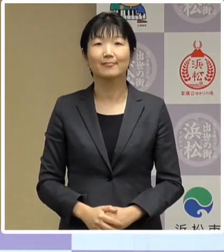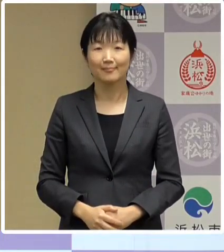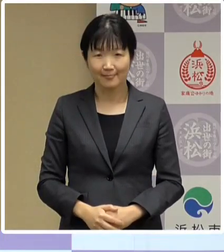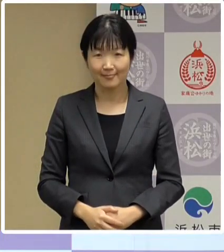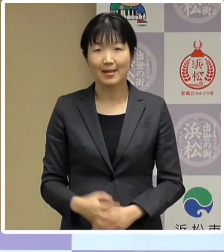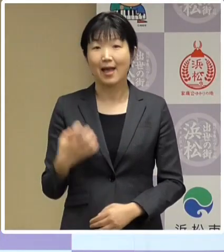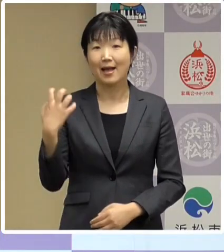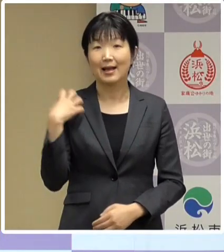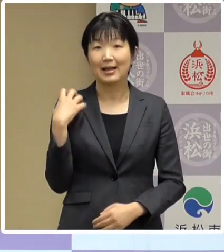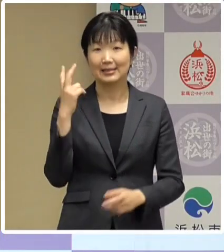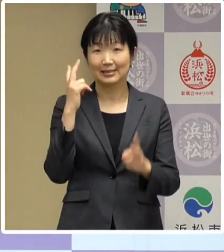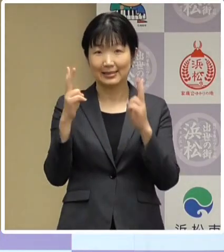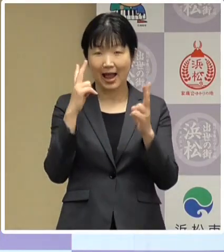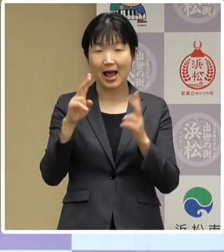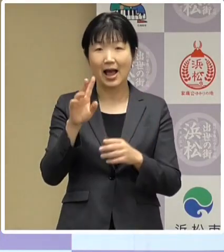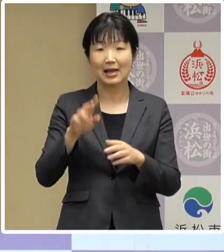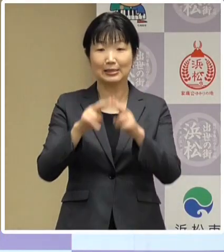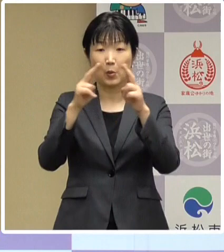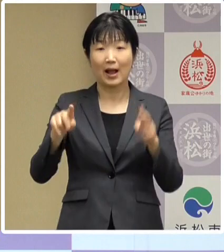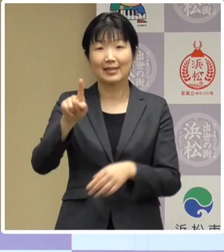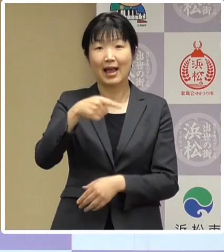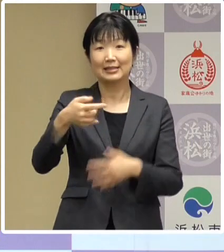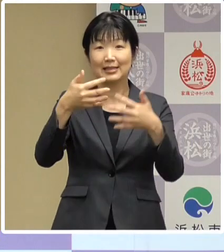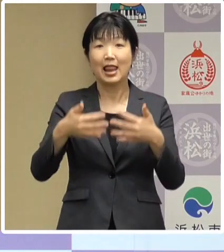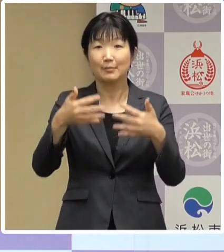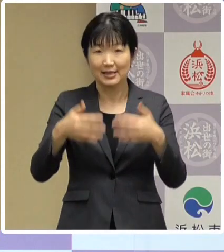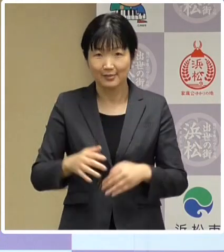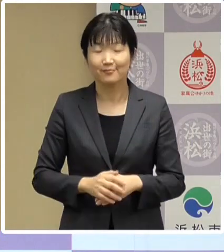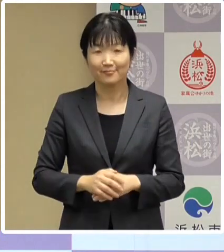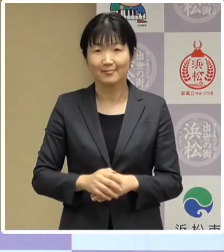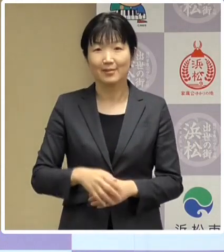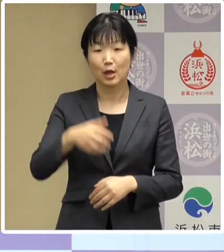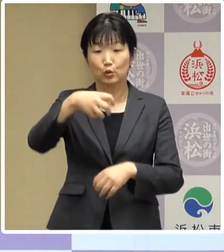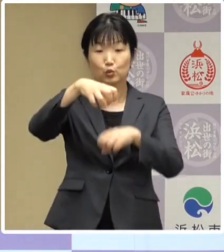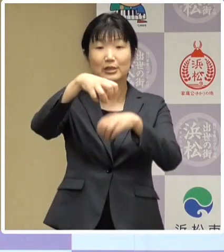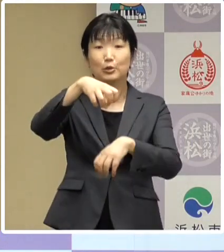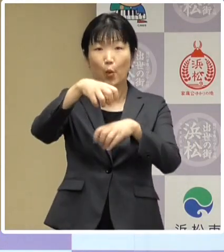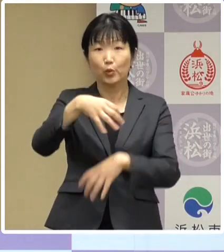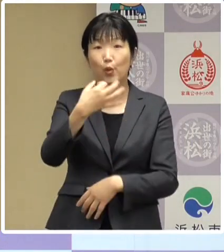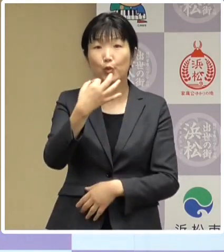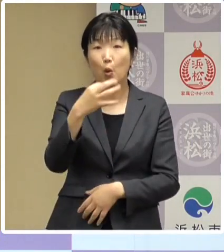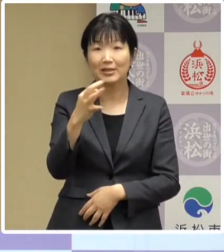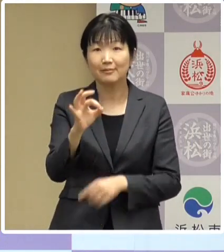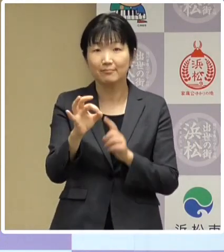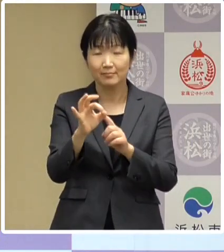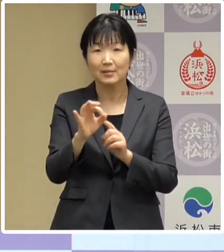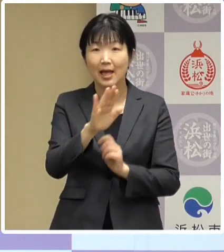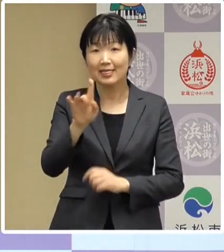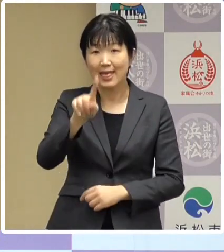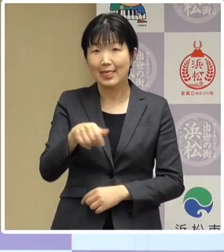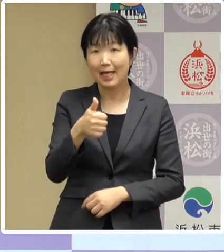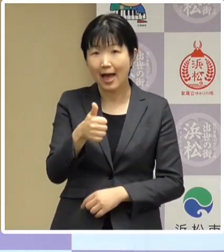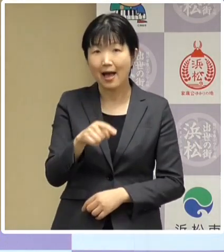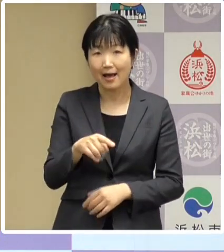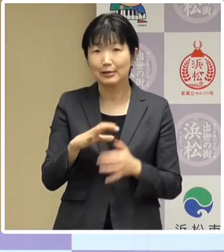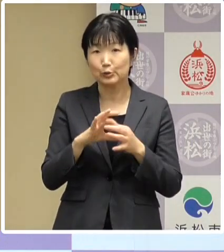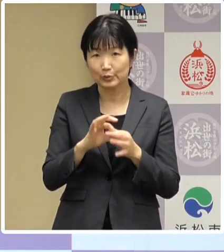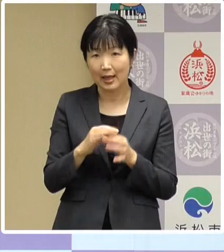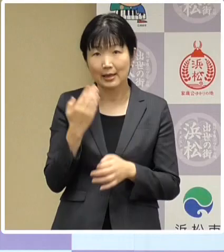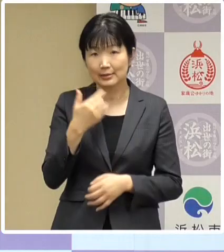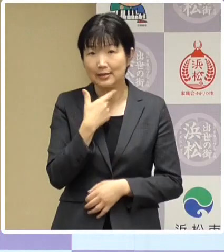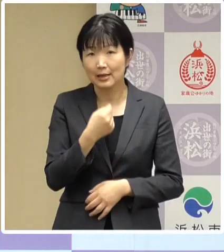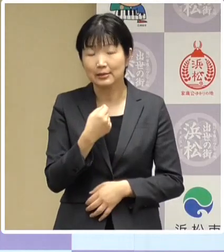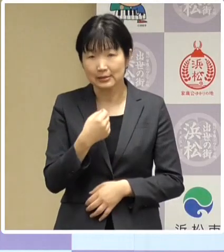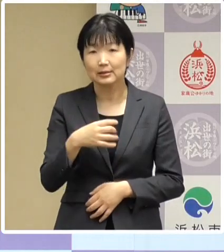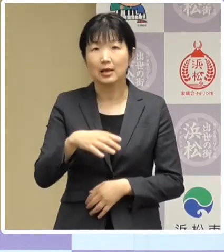幹事社の塩岡大地です。 はい、 水道料金の件で、少しデータ的な部分にもなってしまうんですが、 はい、 電気料金以外にも